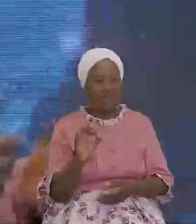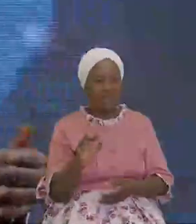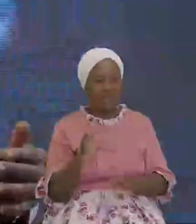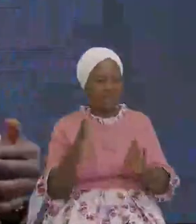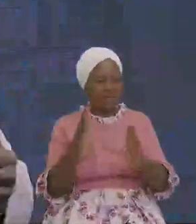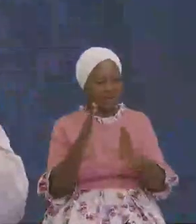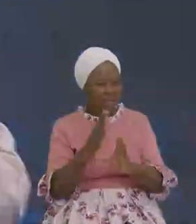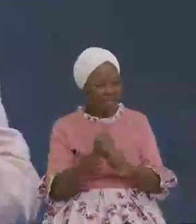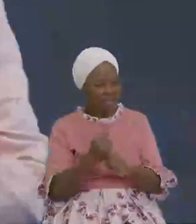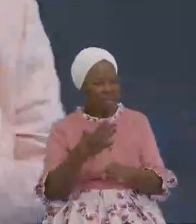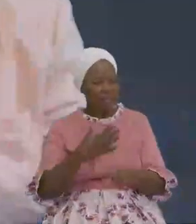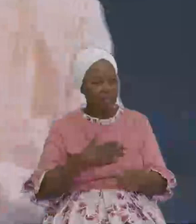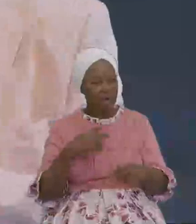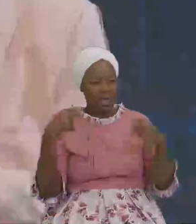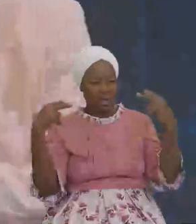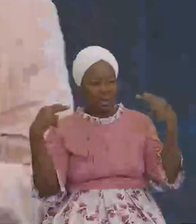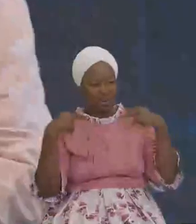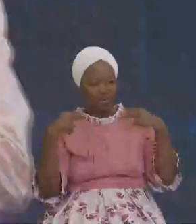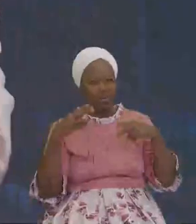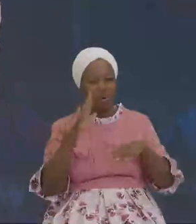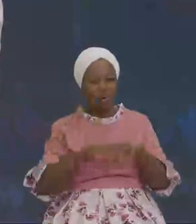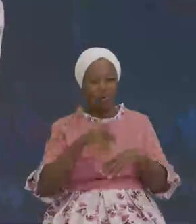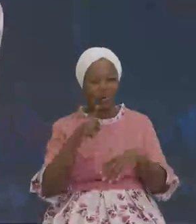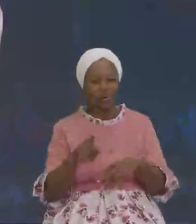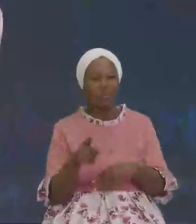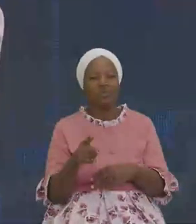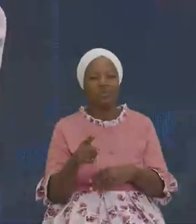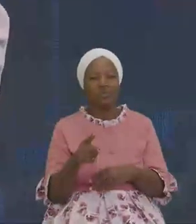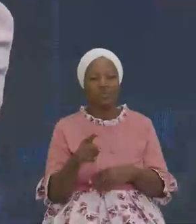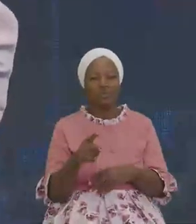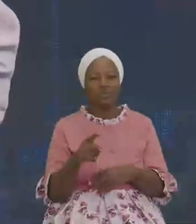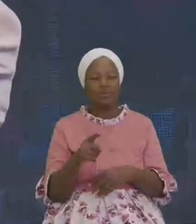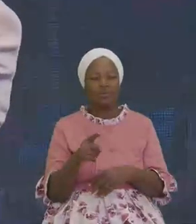Prenez mon joug sur vous.